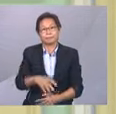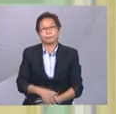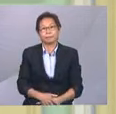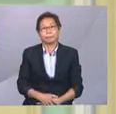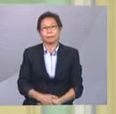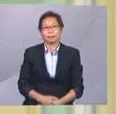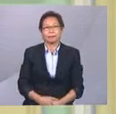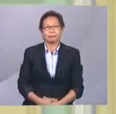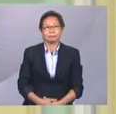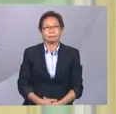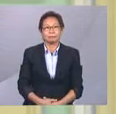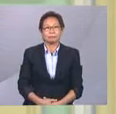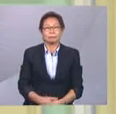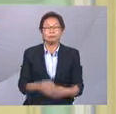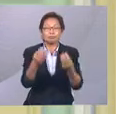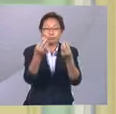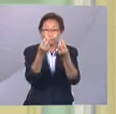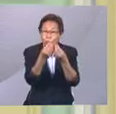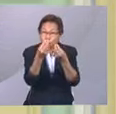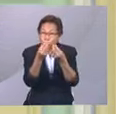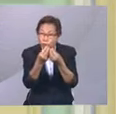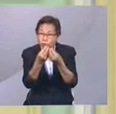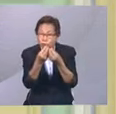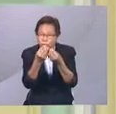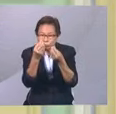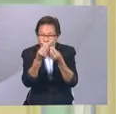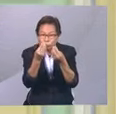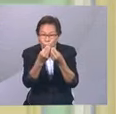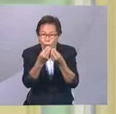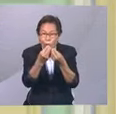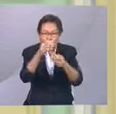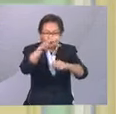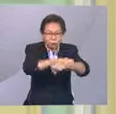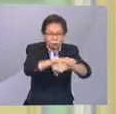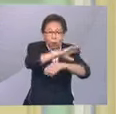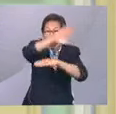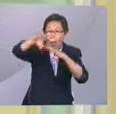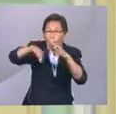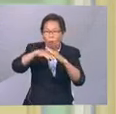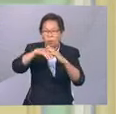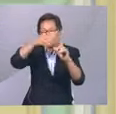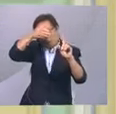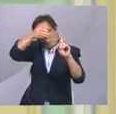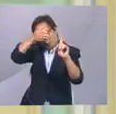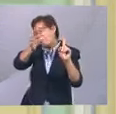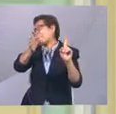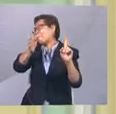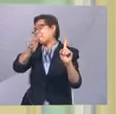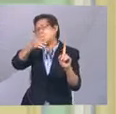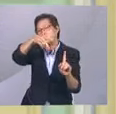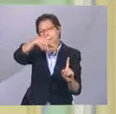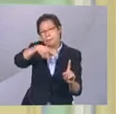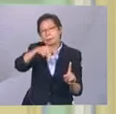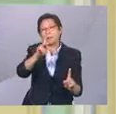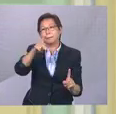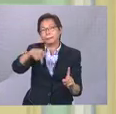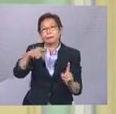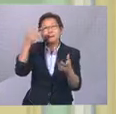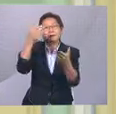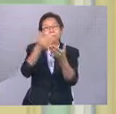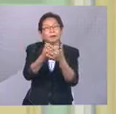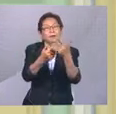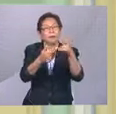Hai jumlah tangkapan kumulatif Engkar pipi sehingga 13